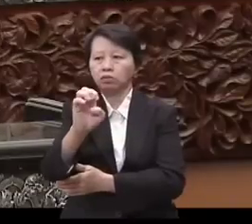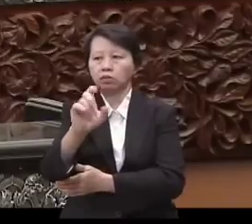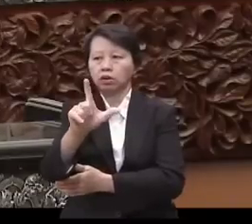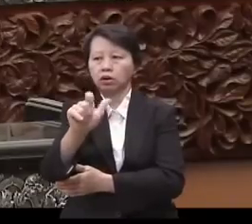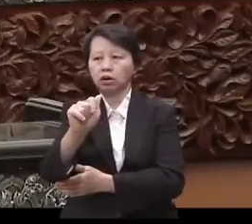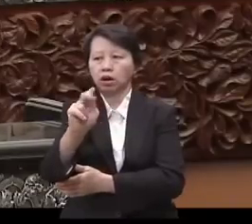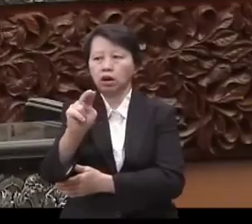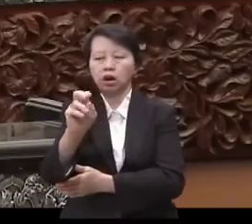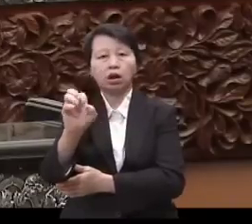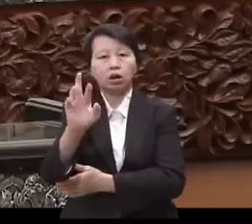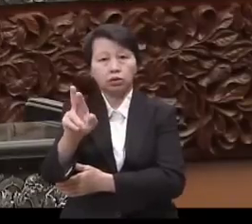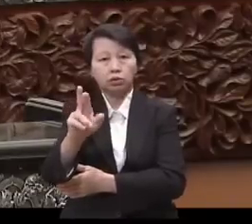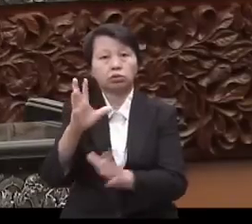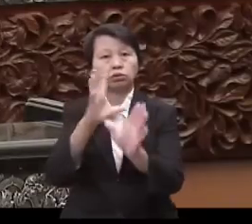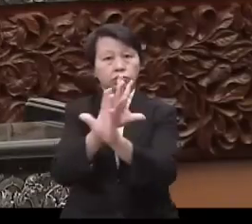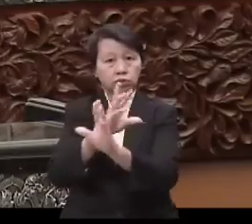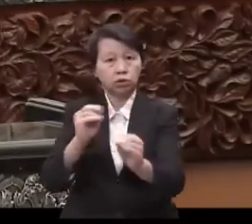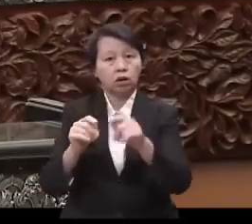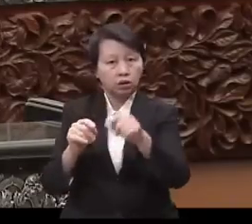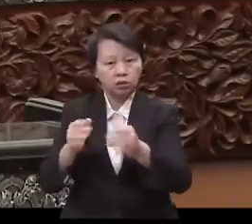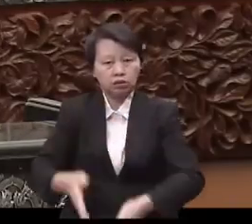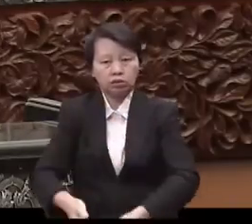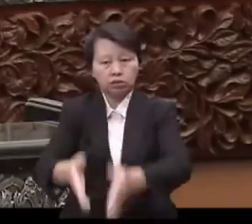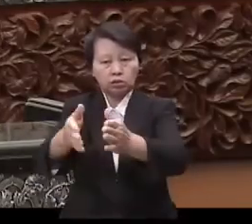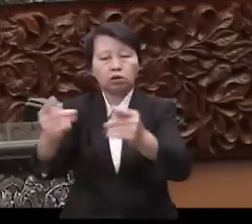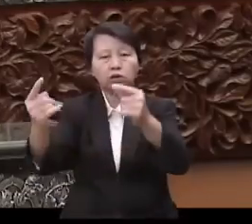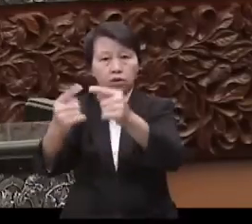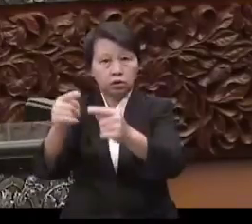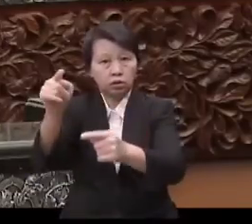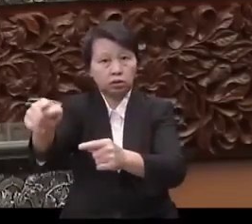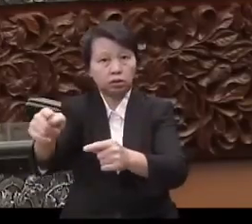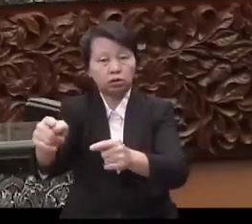Teluk Melano di Sarawak. Dari situ jalan pergi sampai